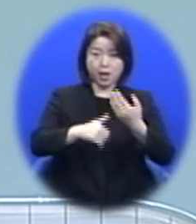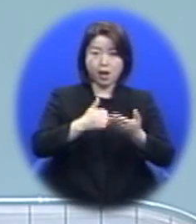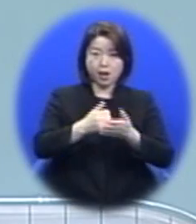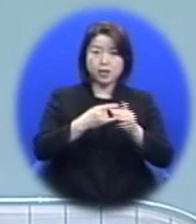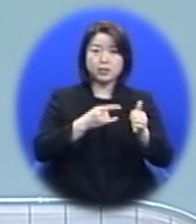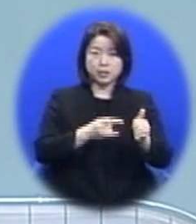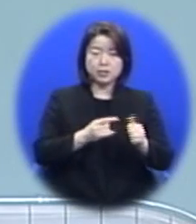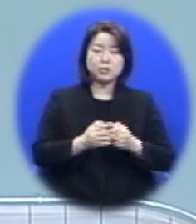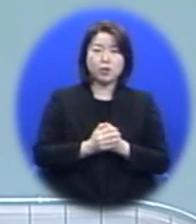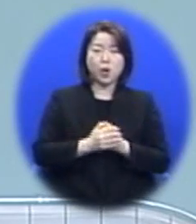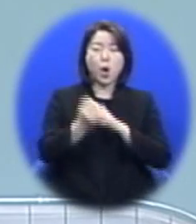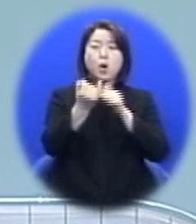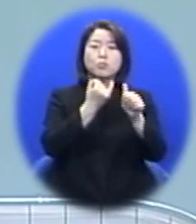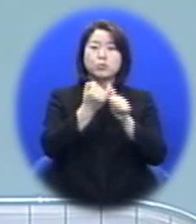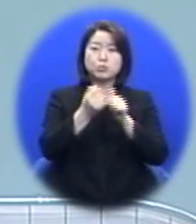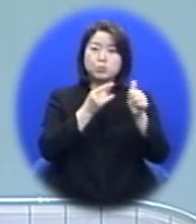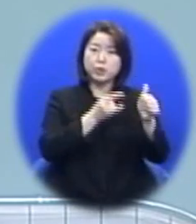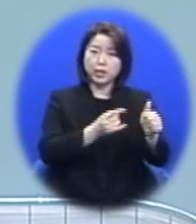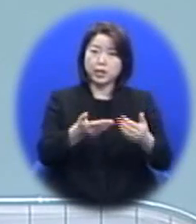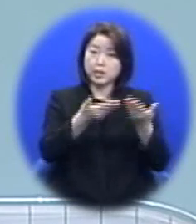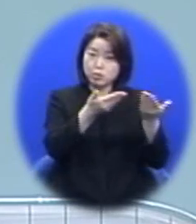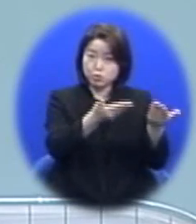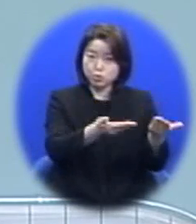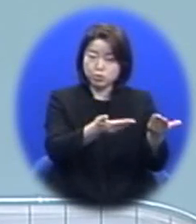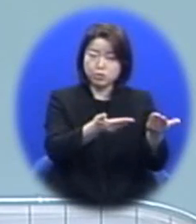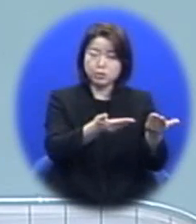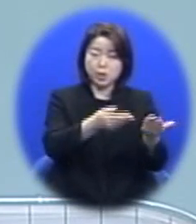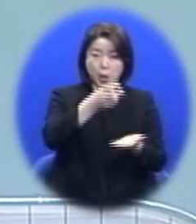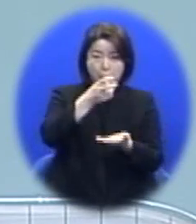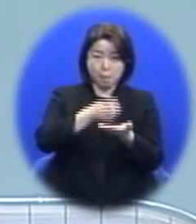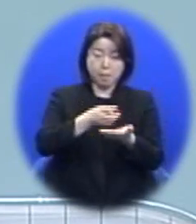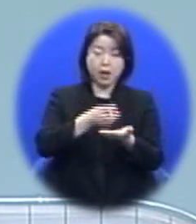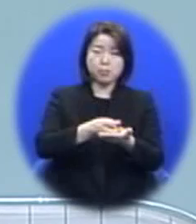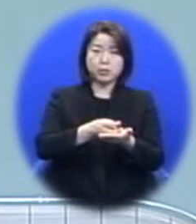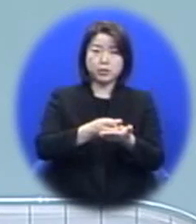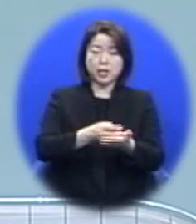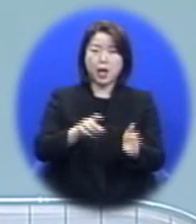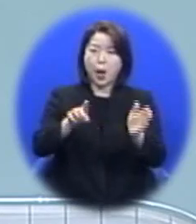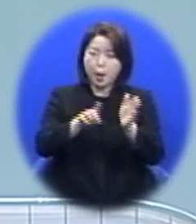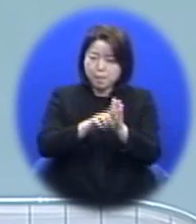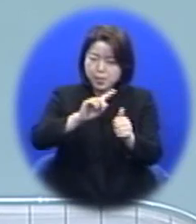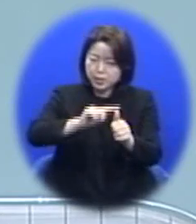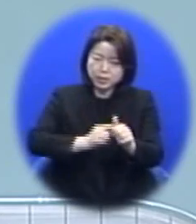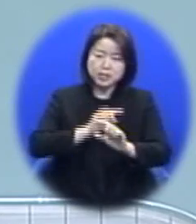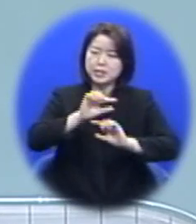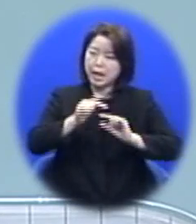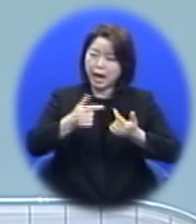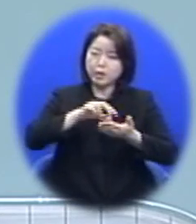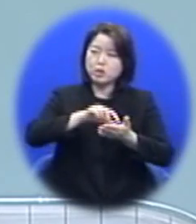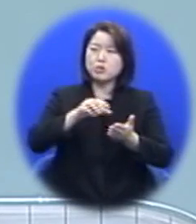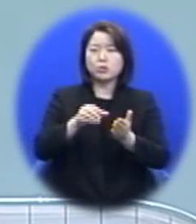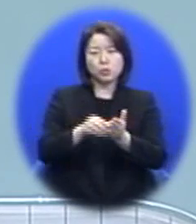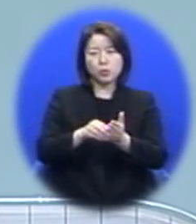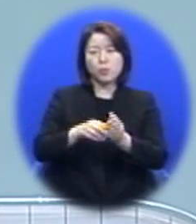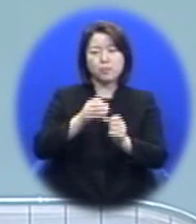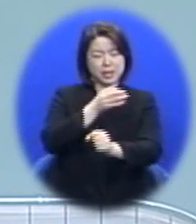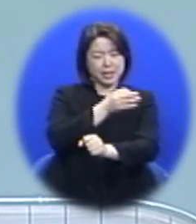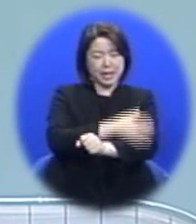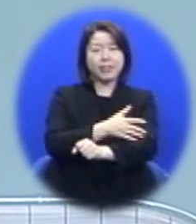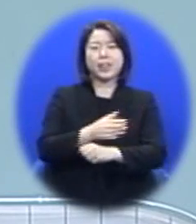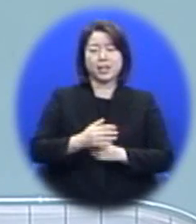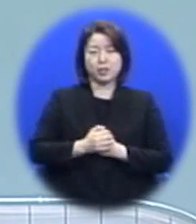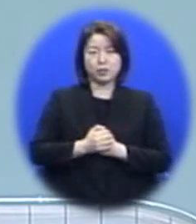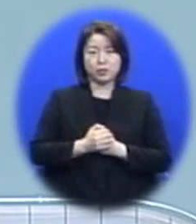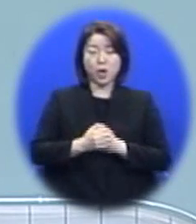하나님께서 부부에게 주시는 계명은 믿어지지 않을 정도로 간단합니다. 부부